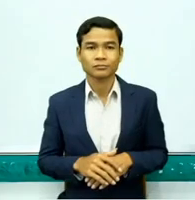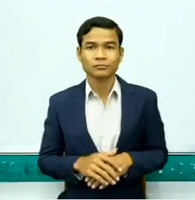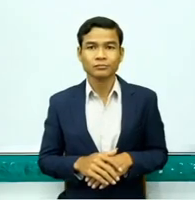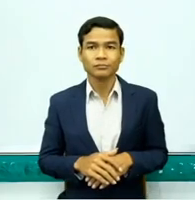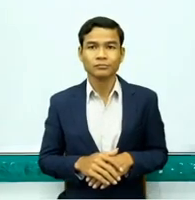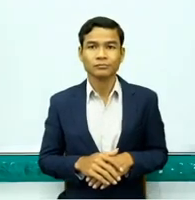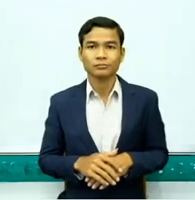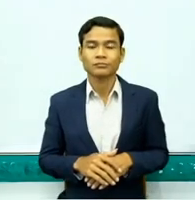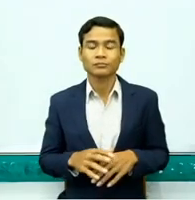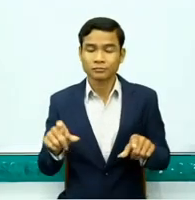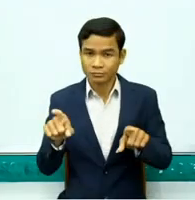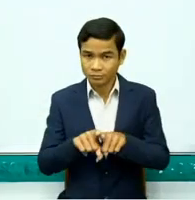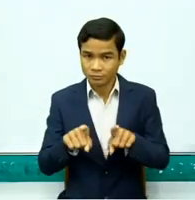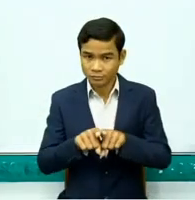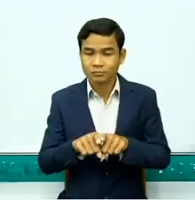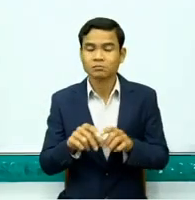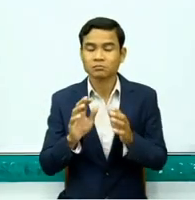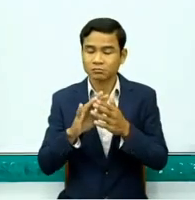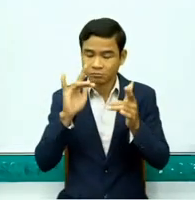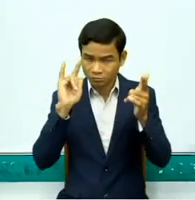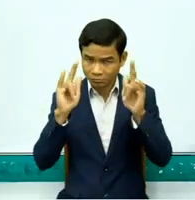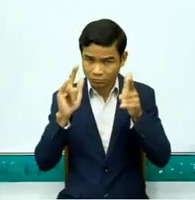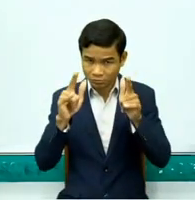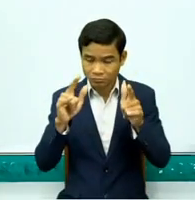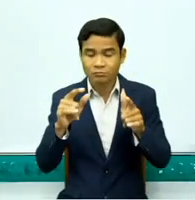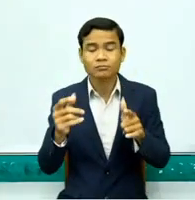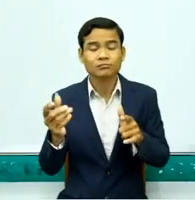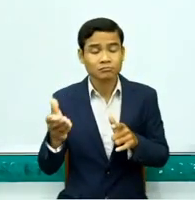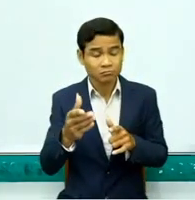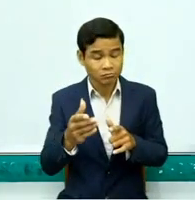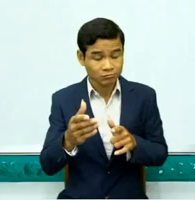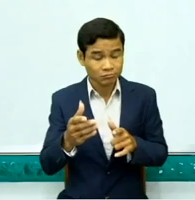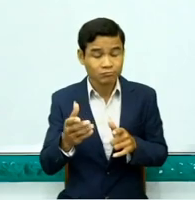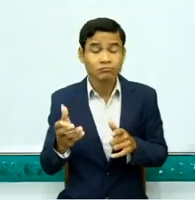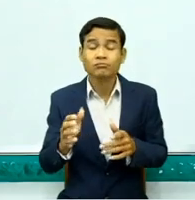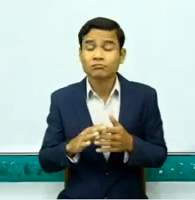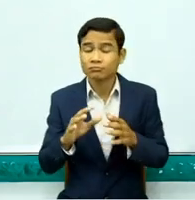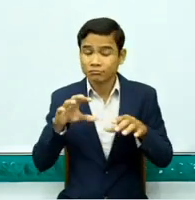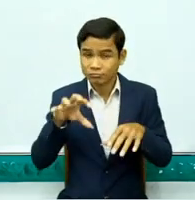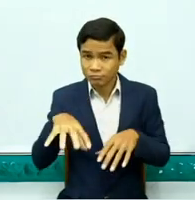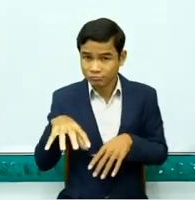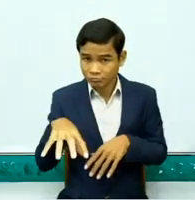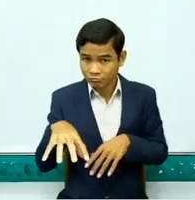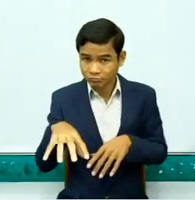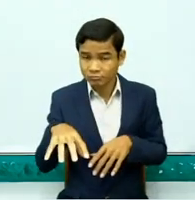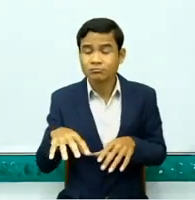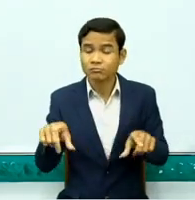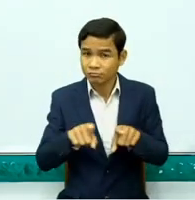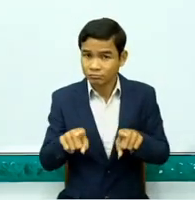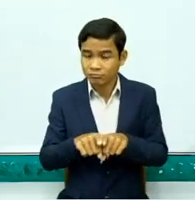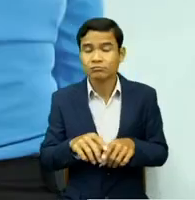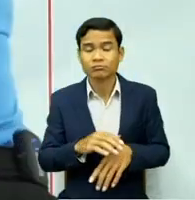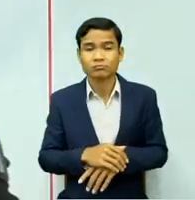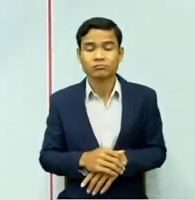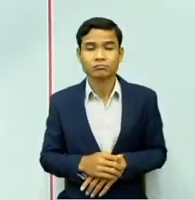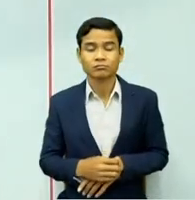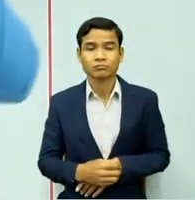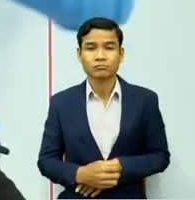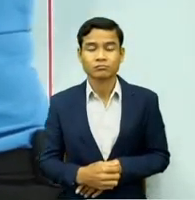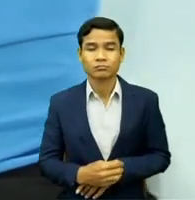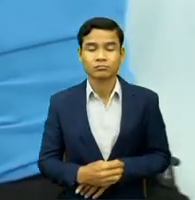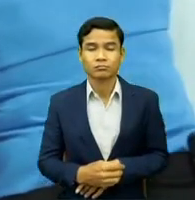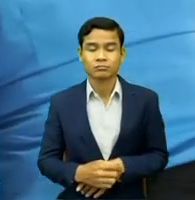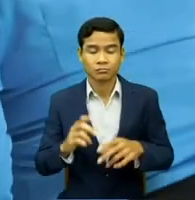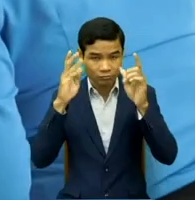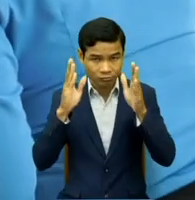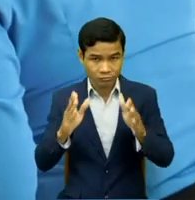ឈរចឹងណាកូនឲ្យដូចគ្នាអត់ឲ្យប្រែប្រួលរូបរាងនៅទីតាំងហ្នឹងណាកូនចាឥឡូវកូនមើលណាអញ្ចឹងអ្នកគ្រូ